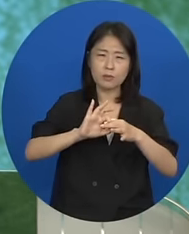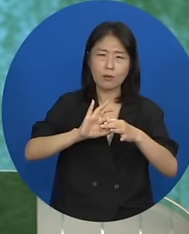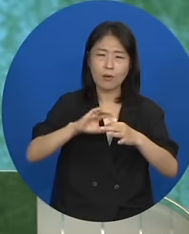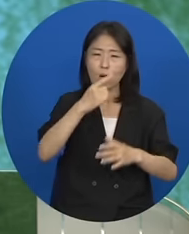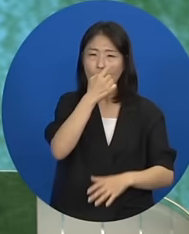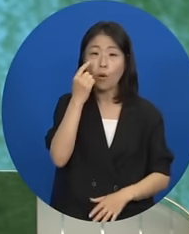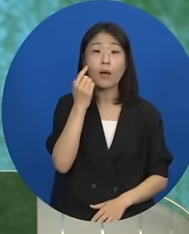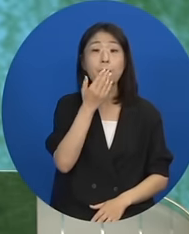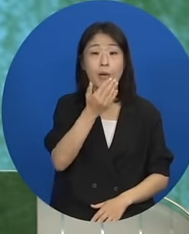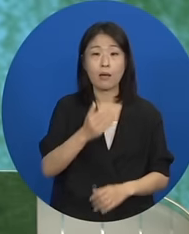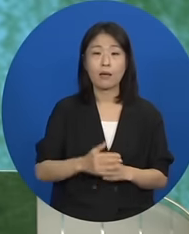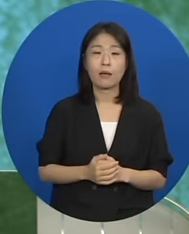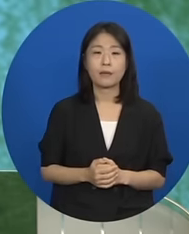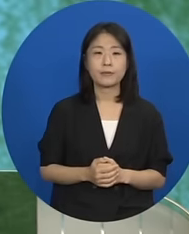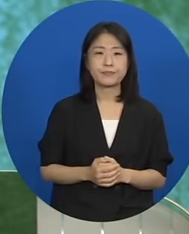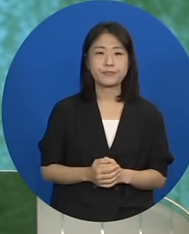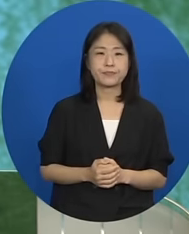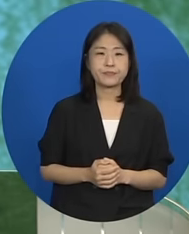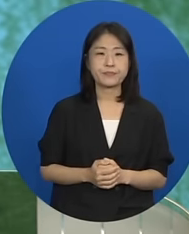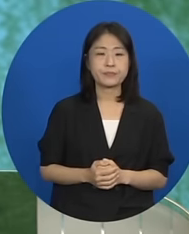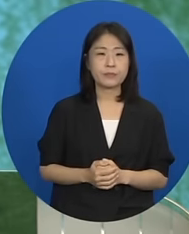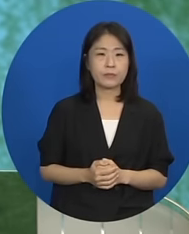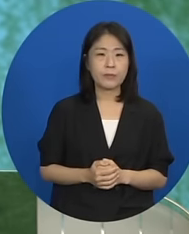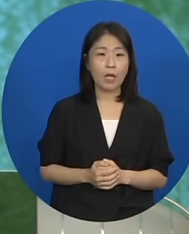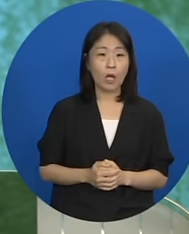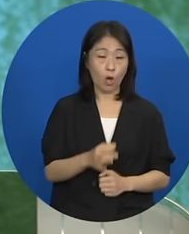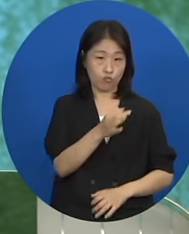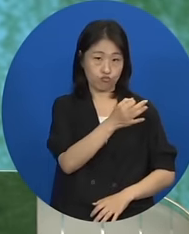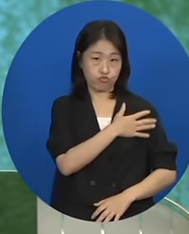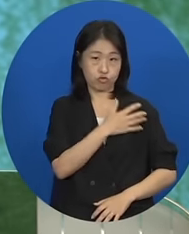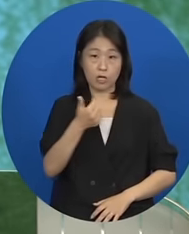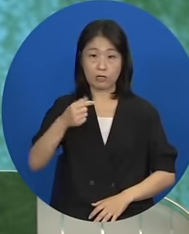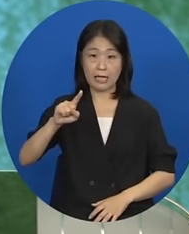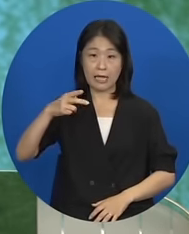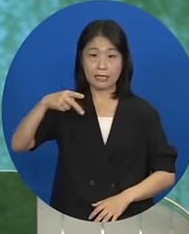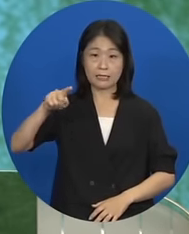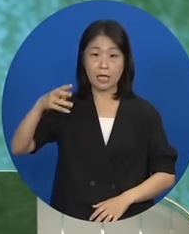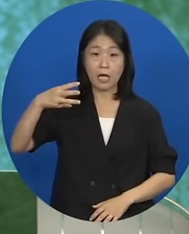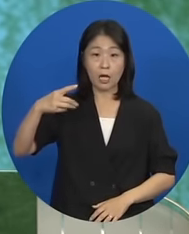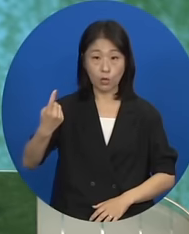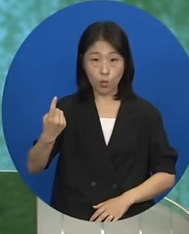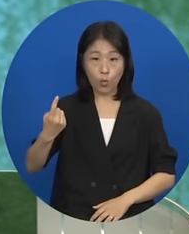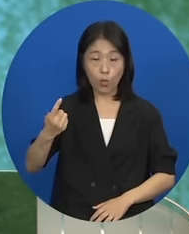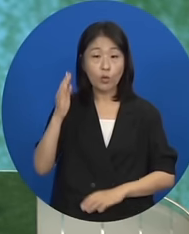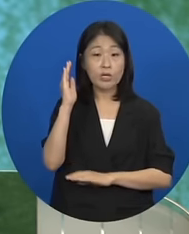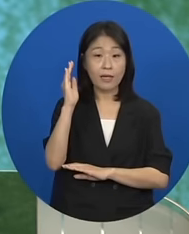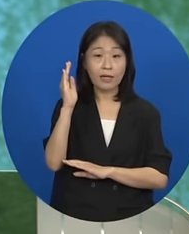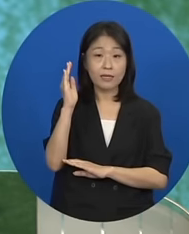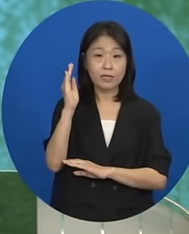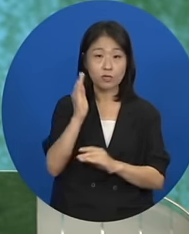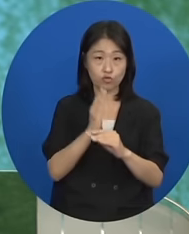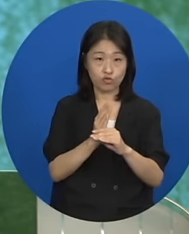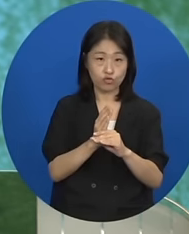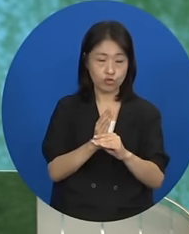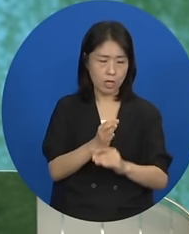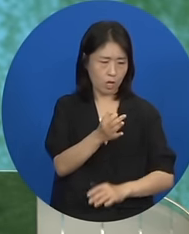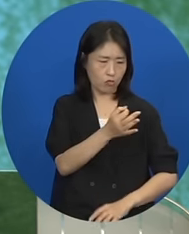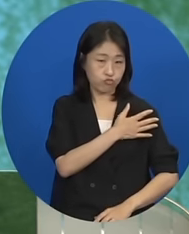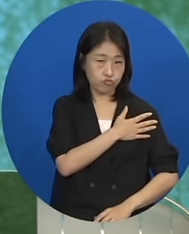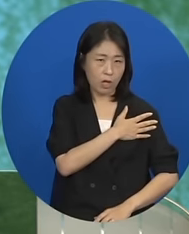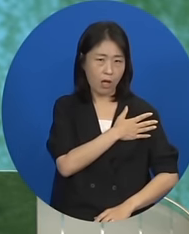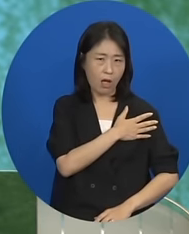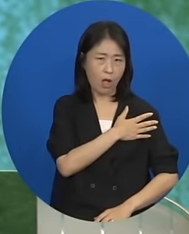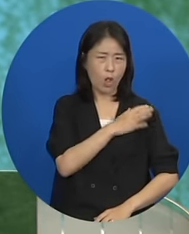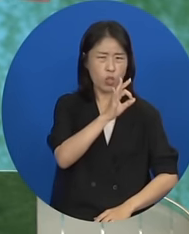어 누가복음에 부자와 나사라 이어에 나옵니다 부자는 매일마다 호화로운 파티를 열어요 부족함이 없습니다 누가 봐도 복받은 사람이죠